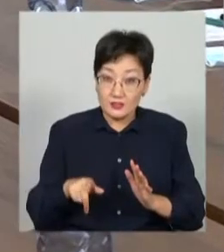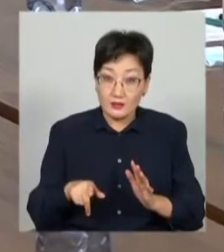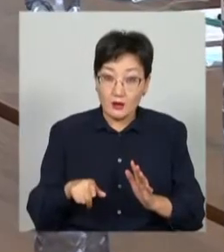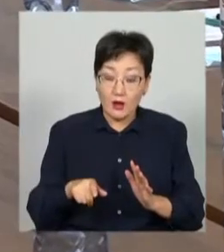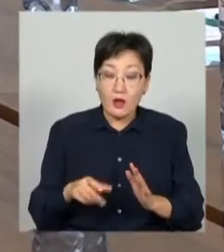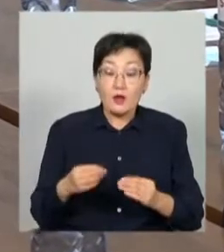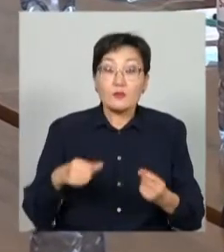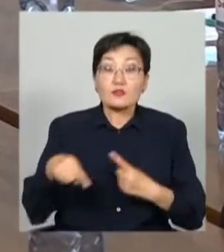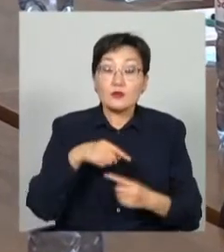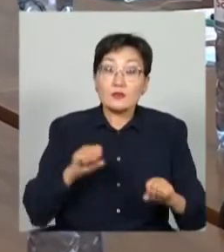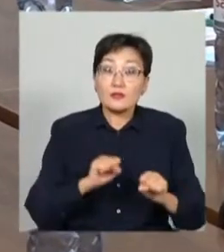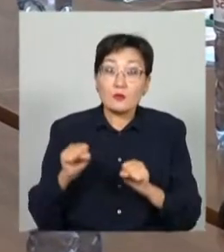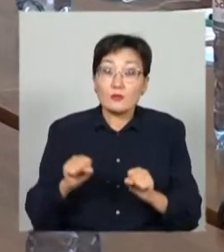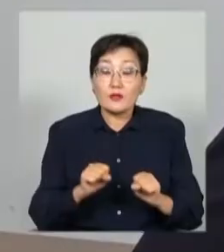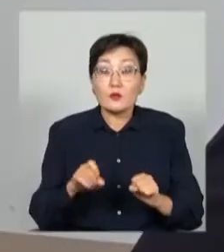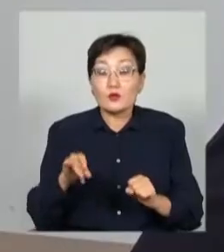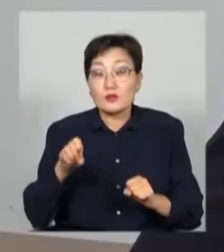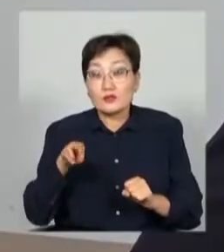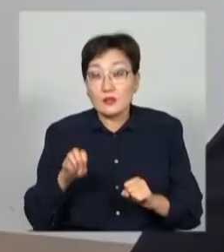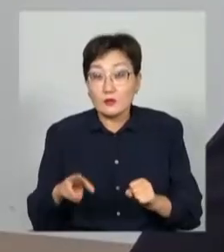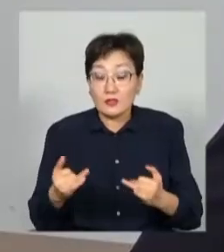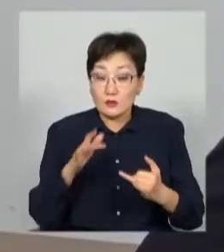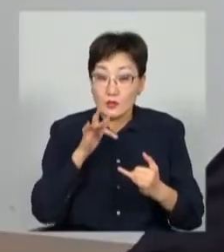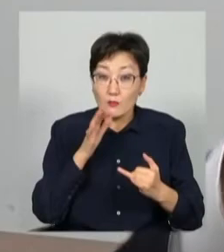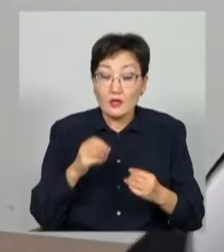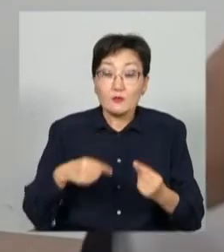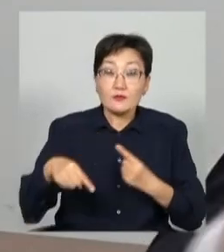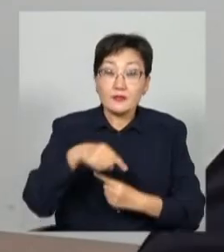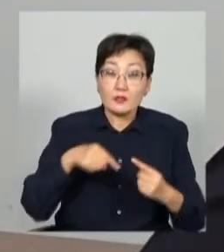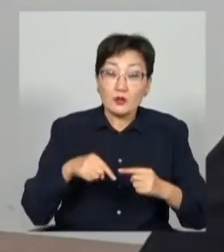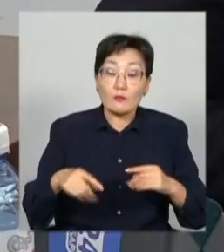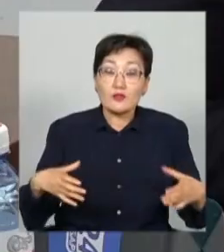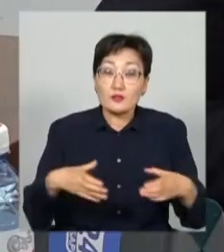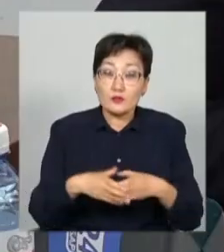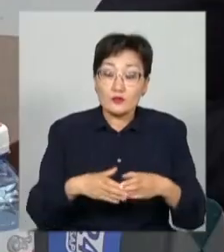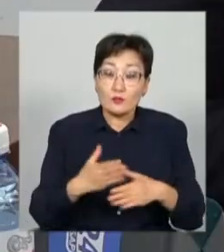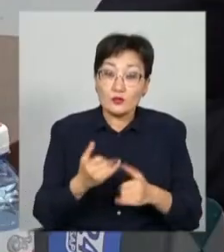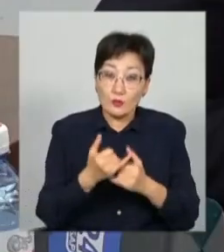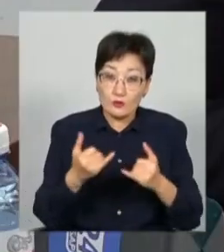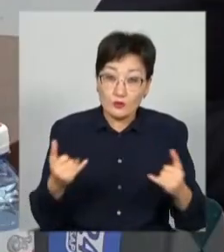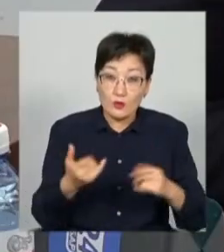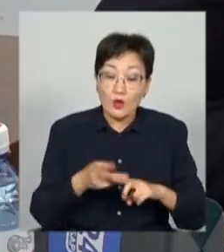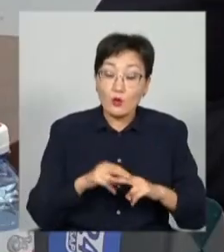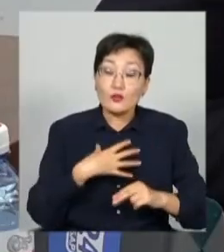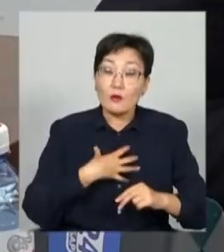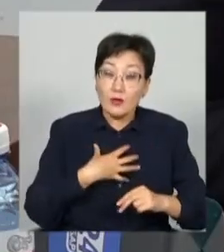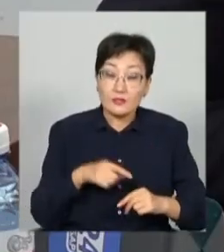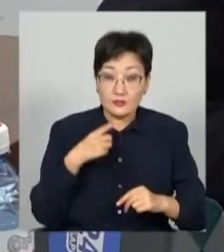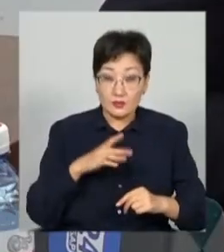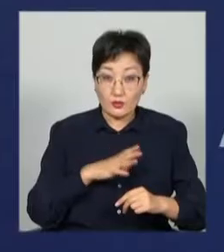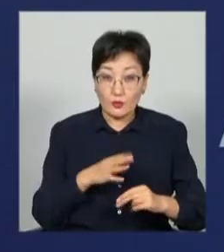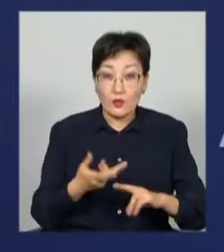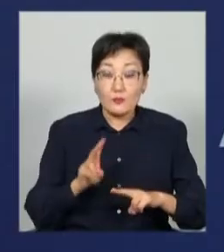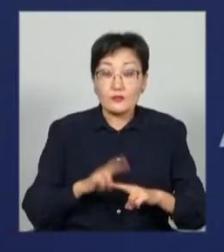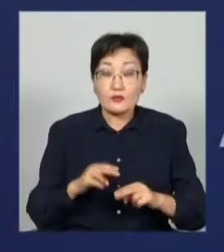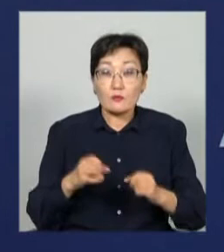асқан. Кәсіпкерлерді қорғау омбудсмені Рустам Жүрсінов қазіргі уақытта кәсіпкерлік қоғамдастыққа қолдау көрсету өте маңызды екенін жеткізді.